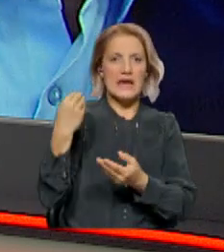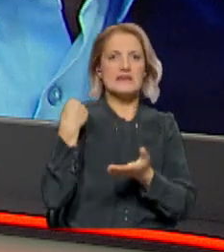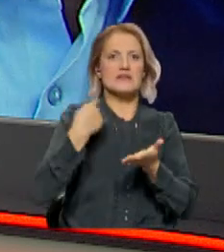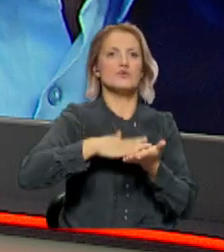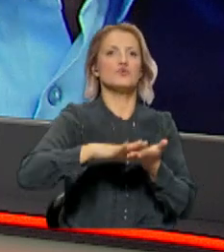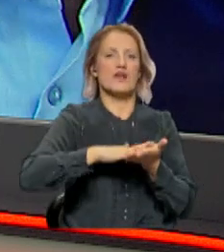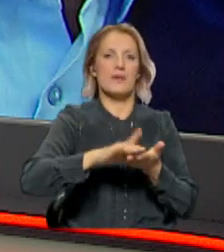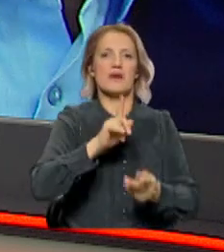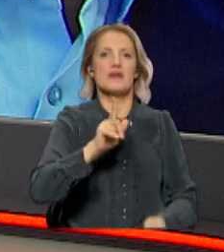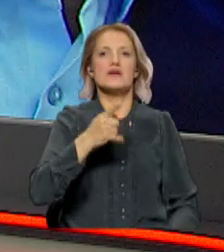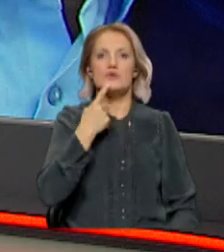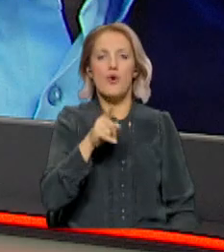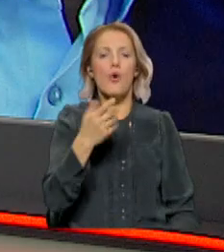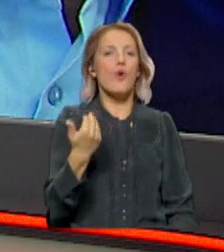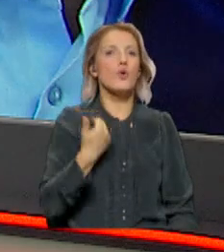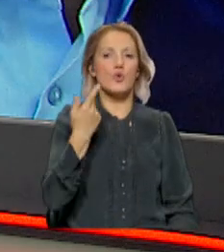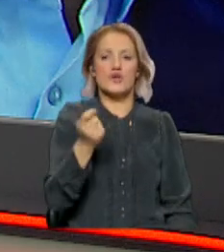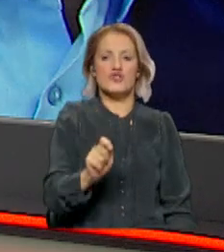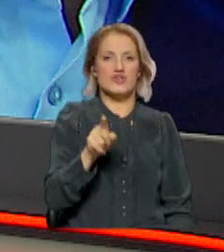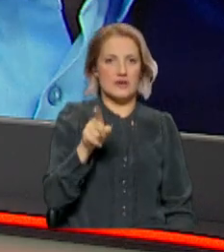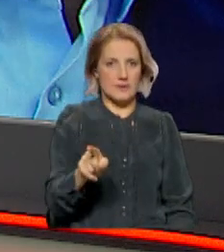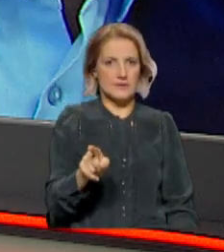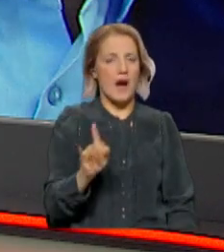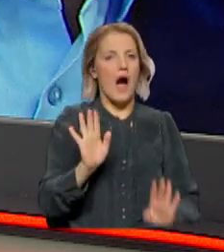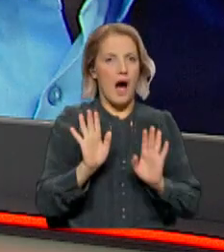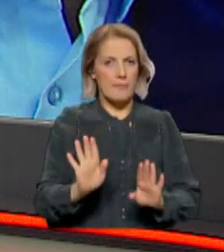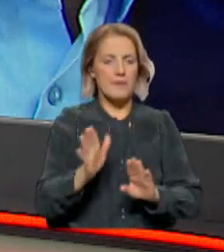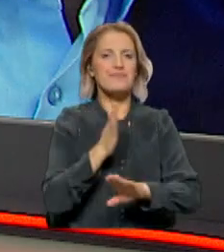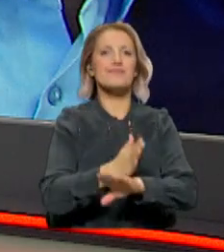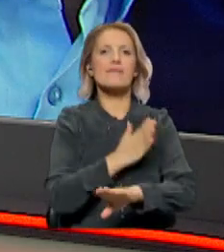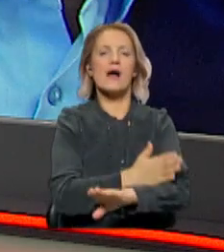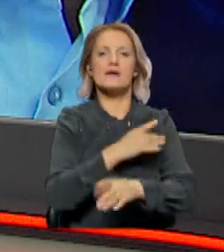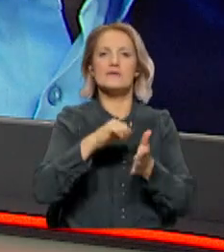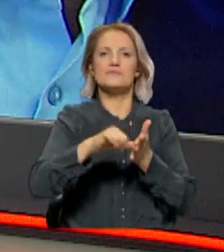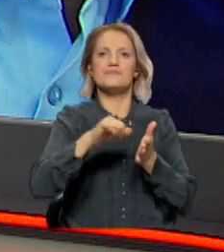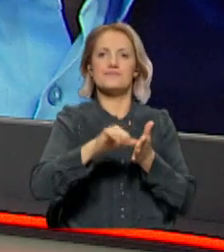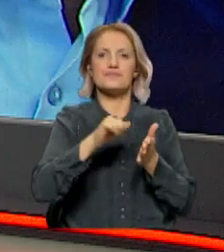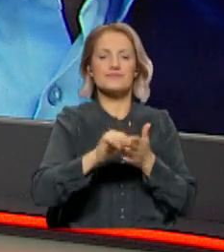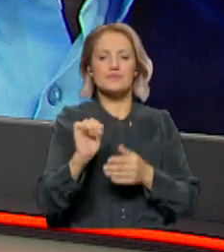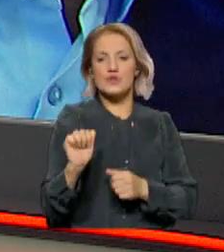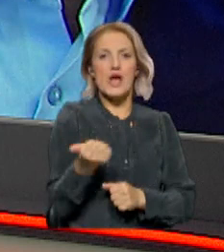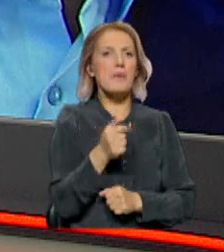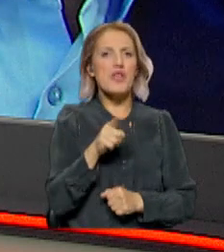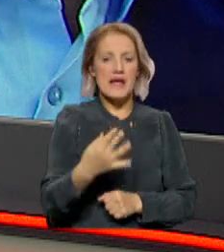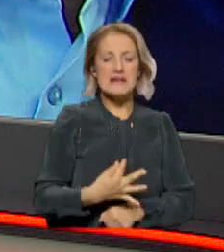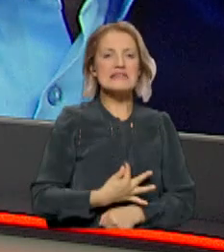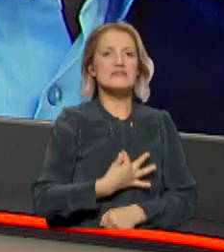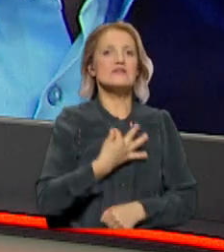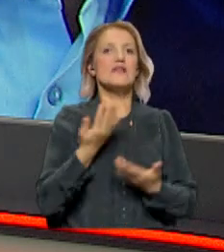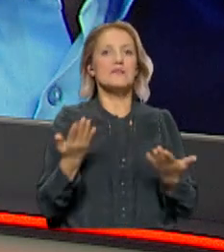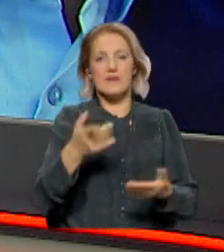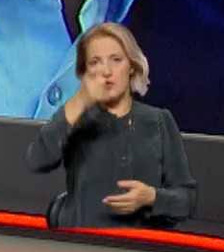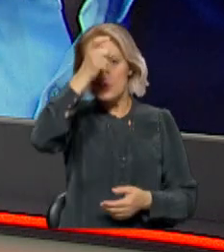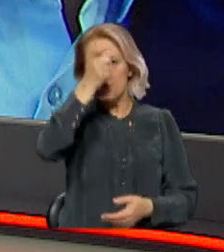düzenleme gerekir diyor. O hukukçuların işi ama vatan tarihinin manevi kıymeti hissedilmeden,